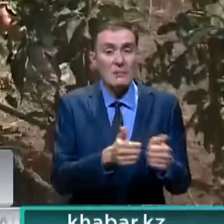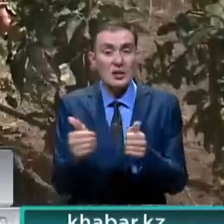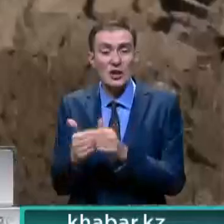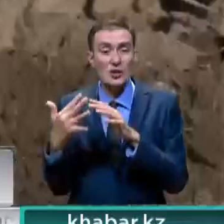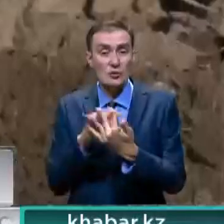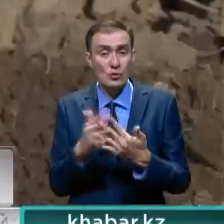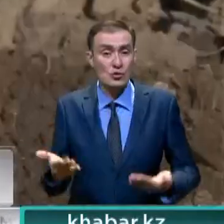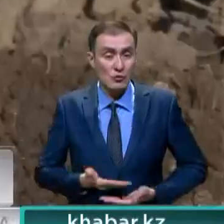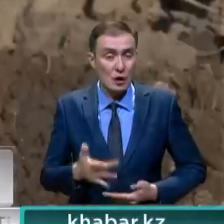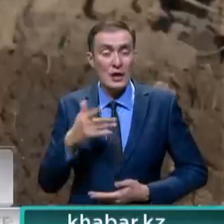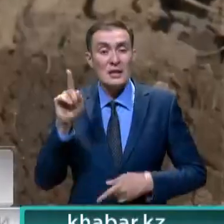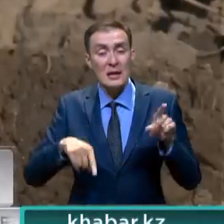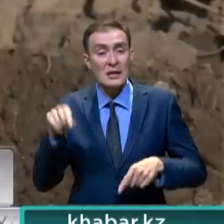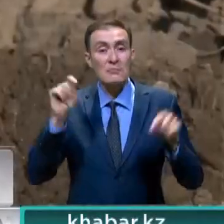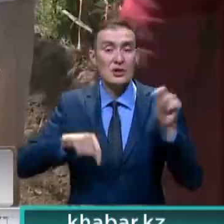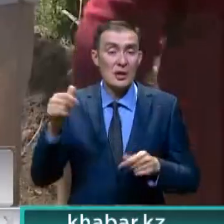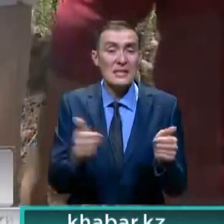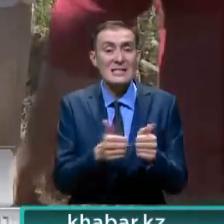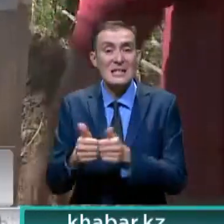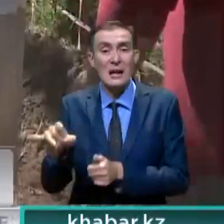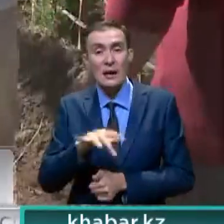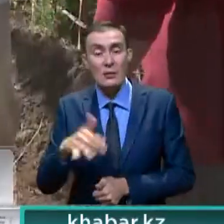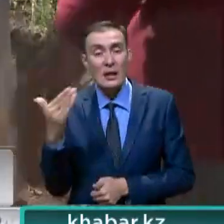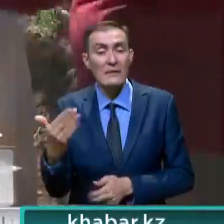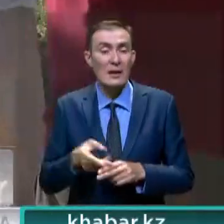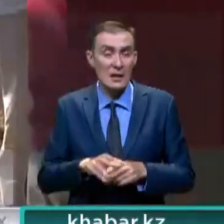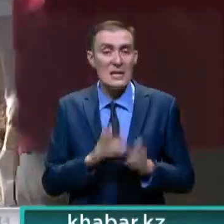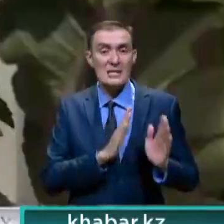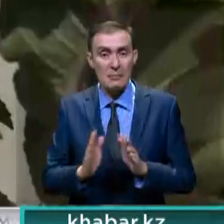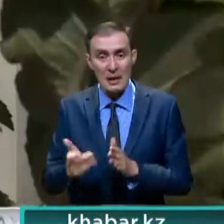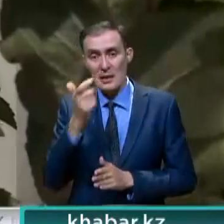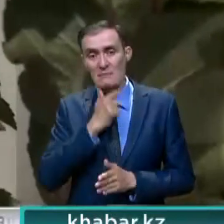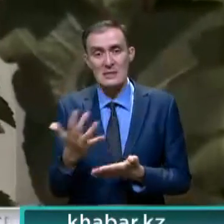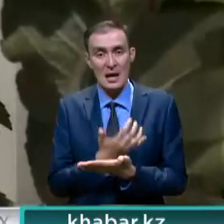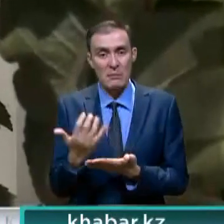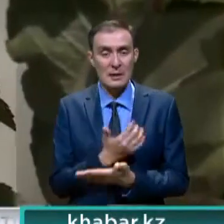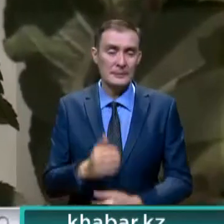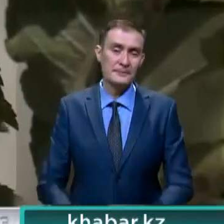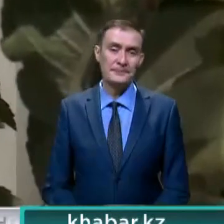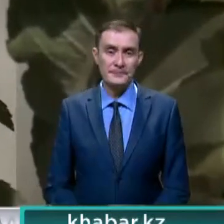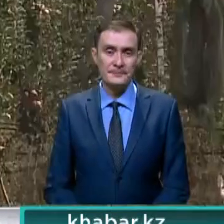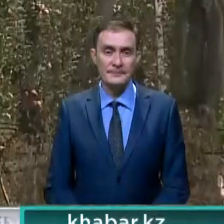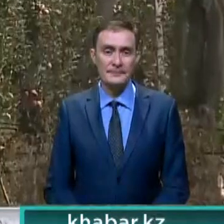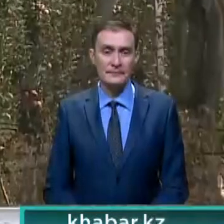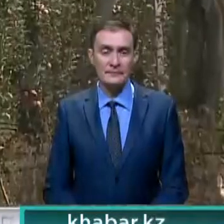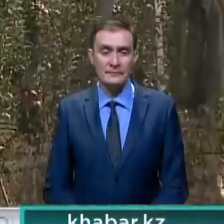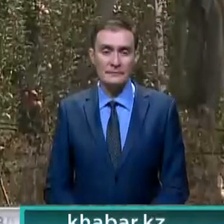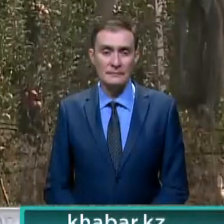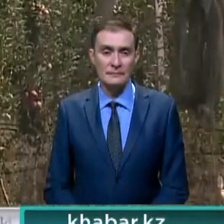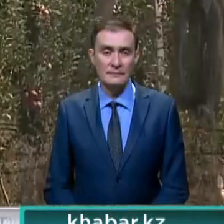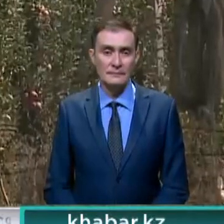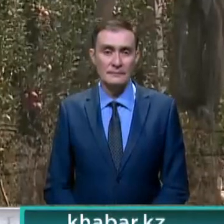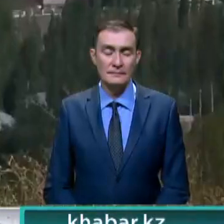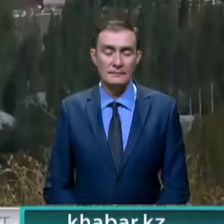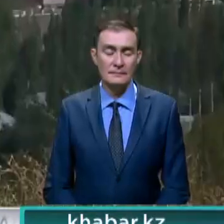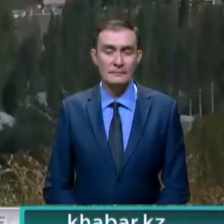сел. Некоторые приезжают из соседних районов. Для них это стабильный заработок. Катерина Попкова, Азамат Саметов, Нурмахан